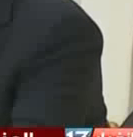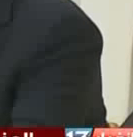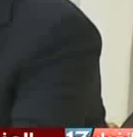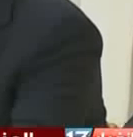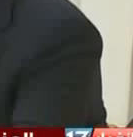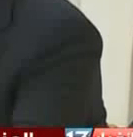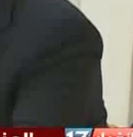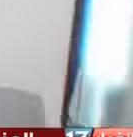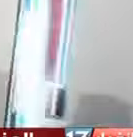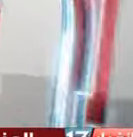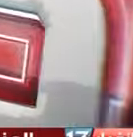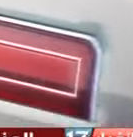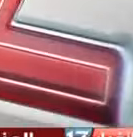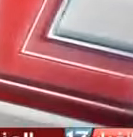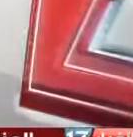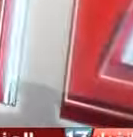المجال.